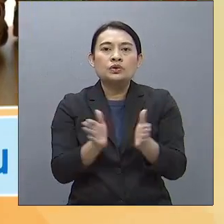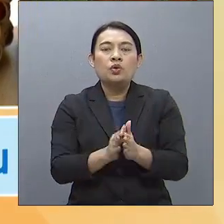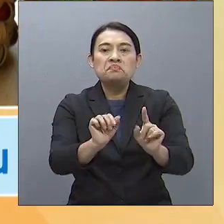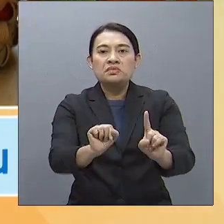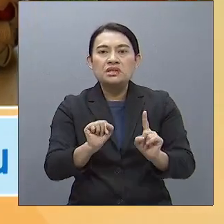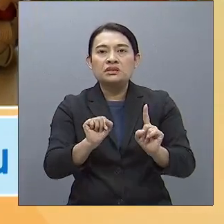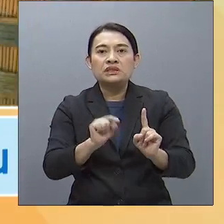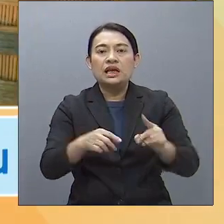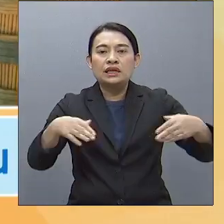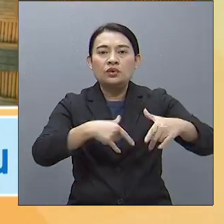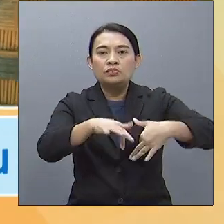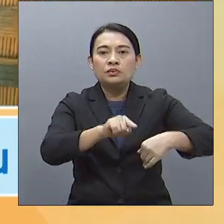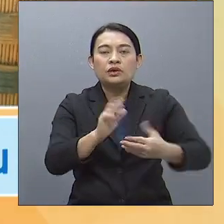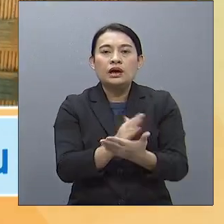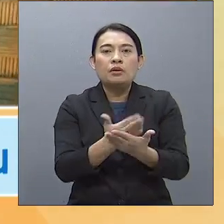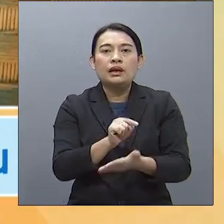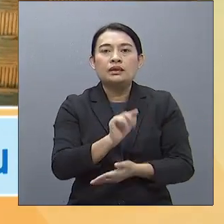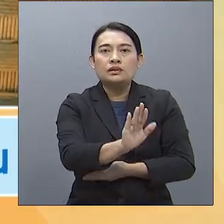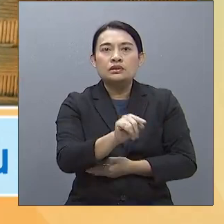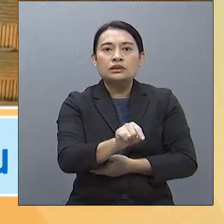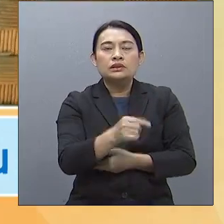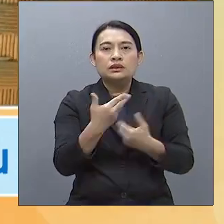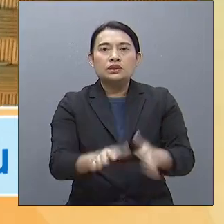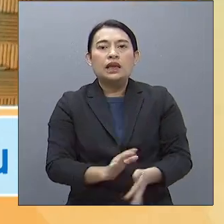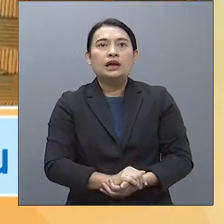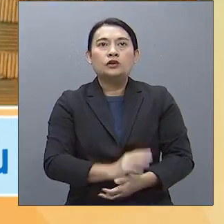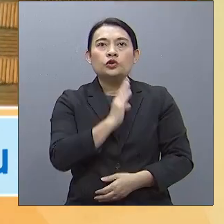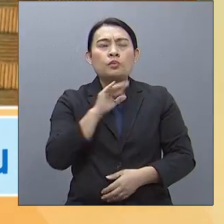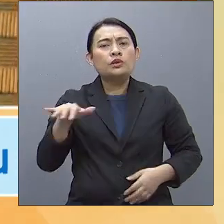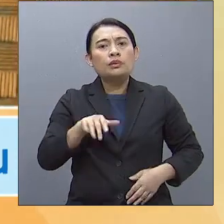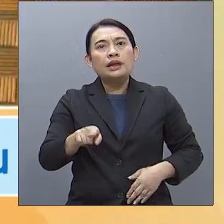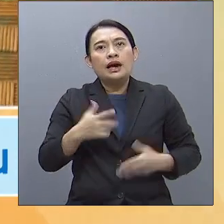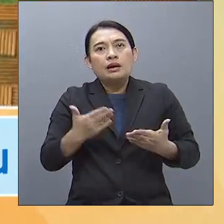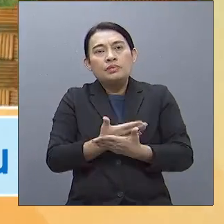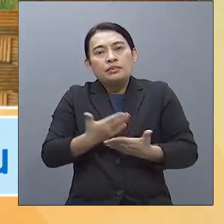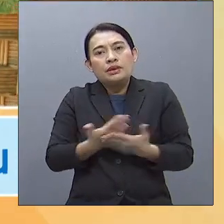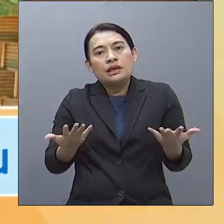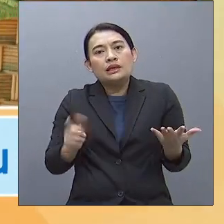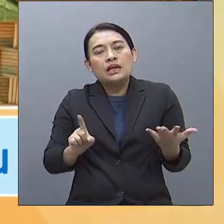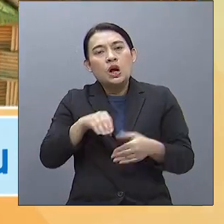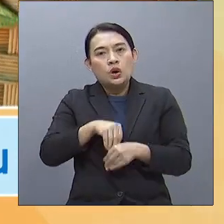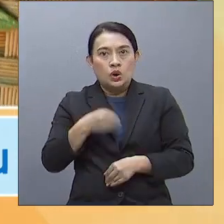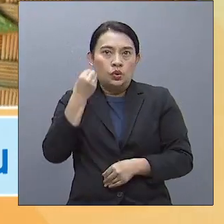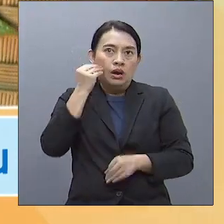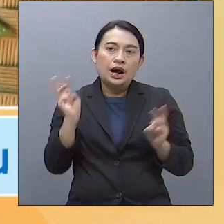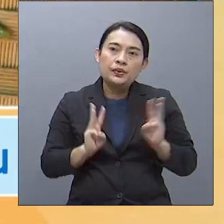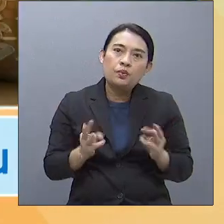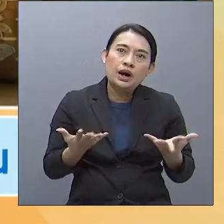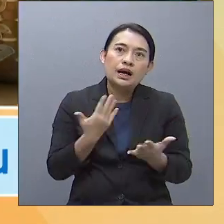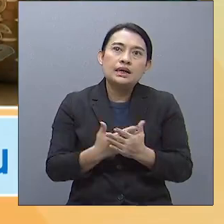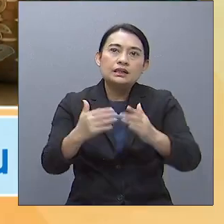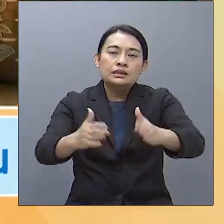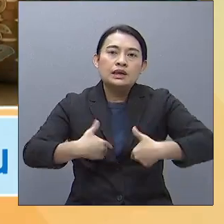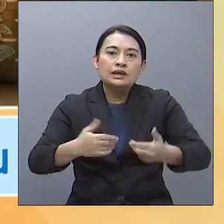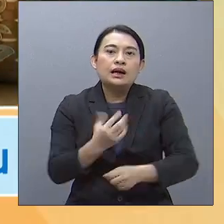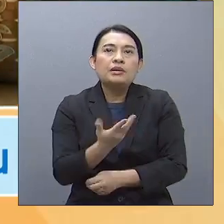ก็ต้องมาแบ่งสรรปันส่วนกันแต่ถ้าเปลี่ยนกิจวัตรจากธรรมดาหลายๆคนที่อยู่บ้านไม่ได้มีรายได้อะไร